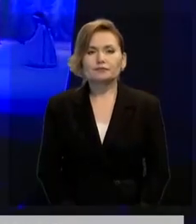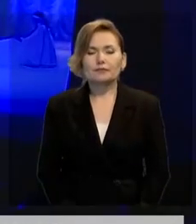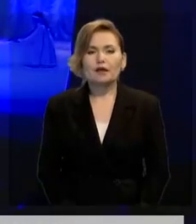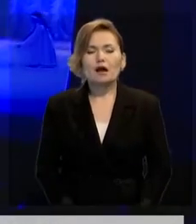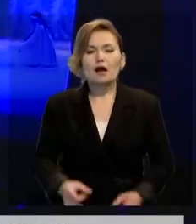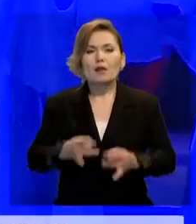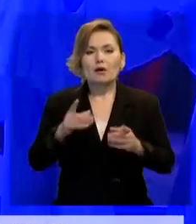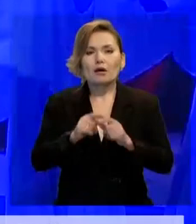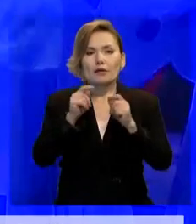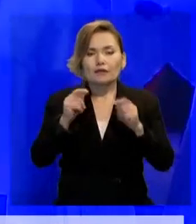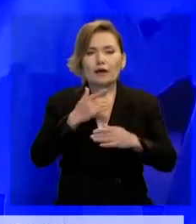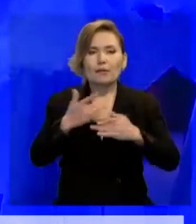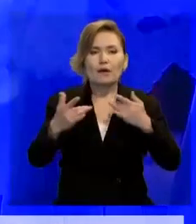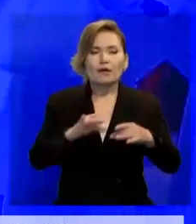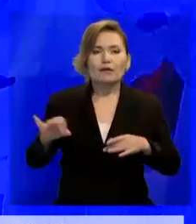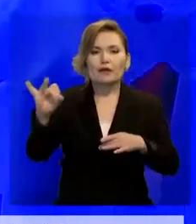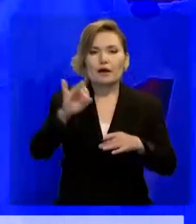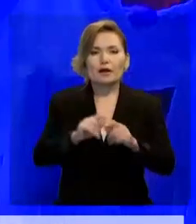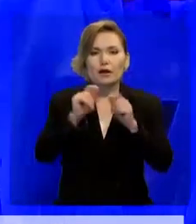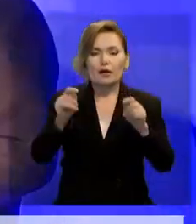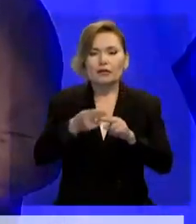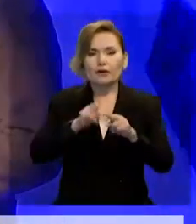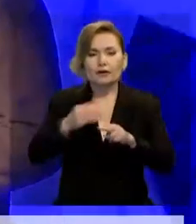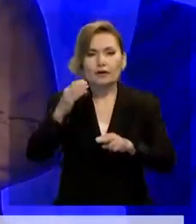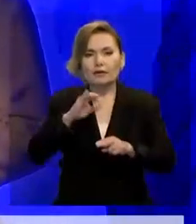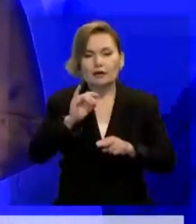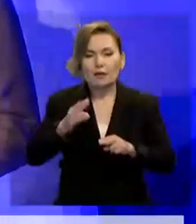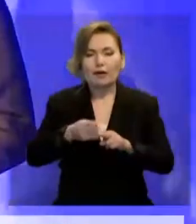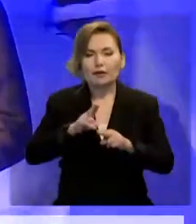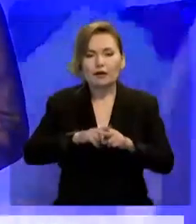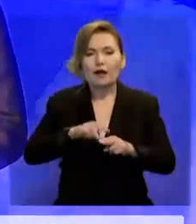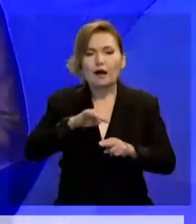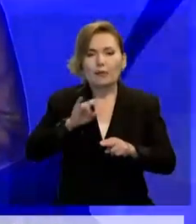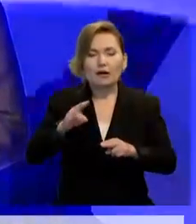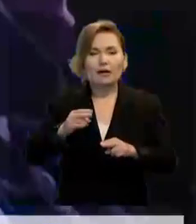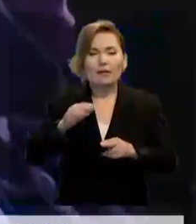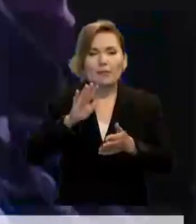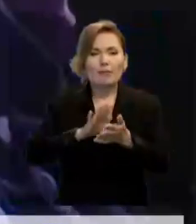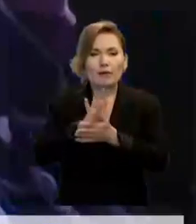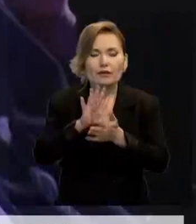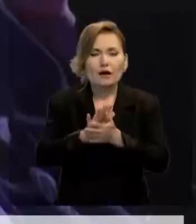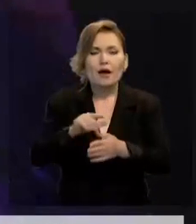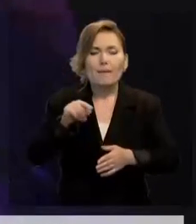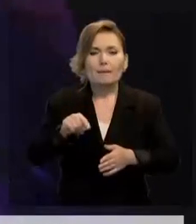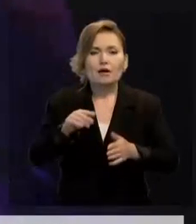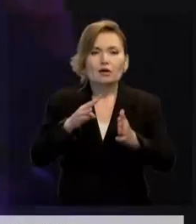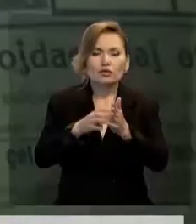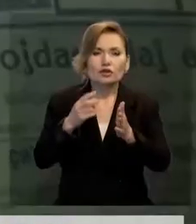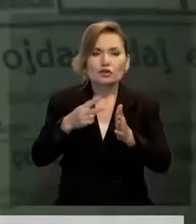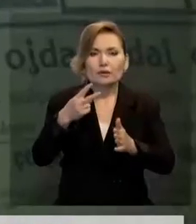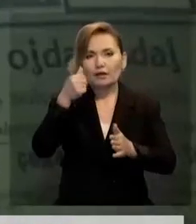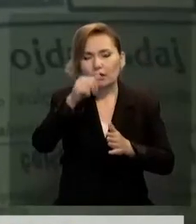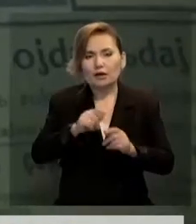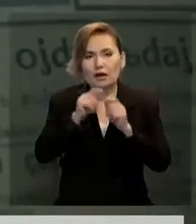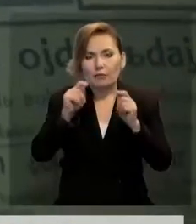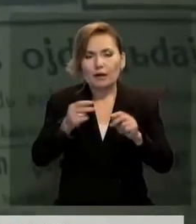Салтанатты шараның шымылдығы театрландырылған тарихи көрініспен түрілді. Мұхамеджан Сералин басты, Бейімбет Малин қостап, басы 1922 жылы ауыл газеті боп жарық көрді.